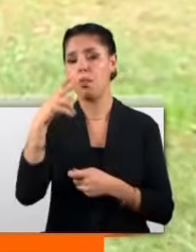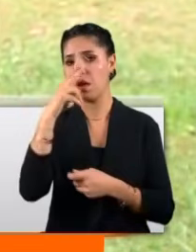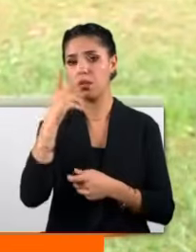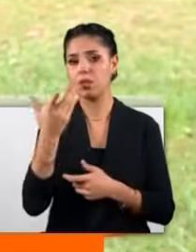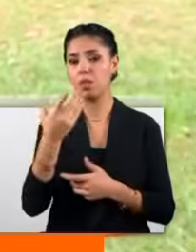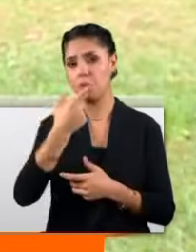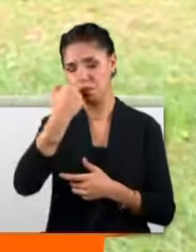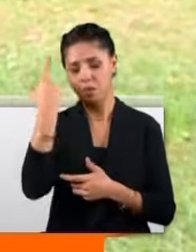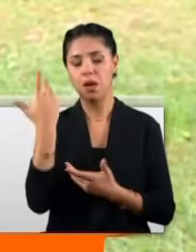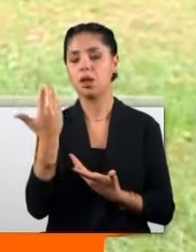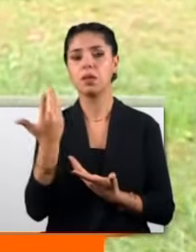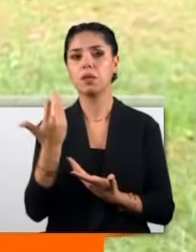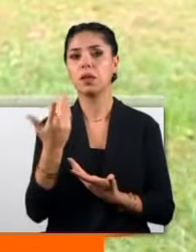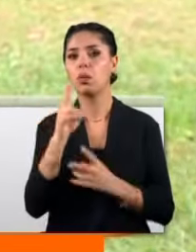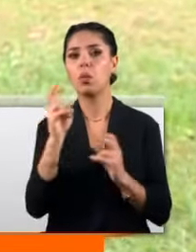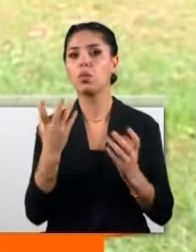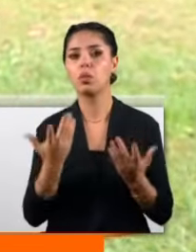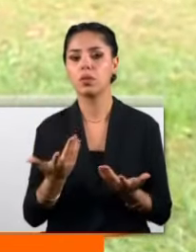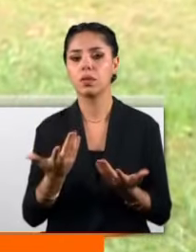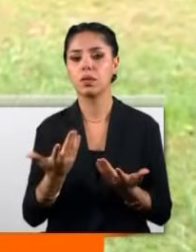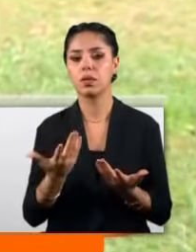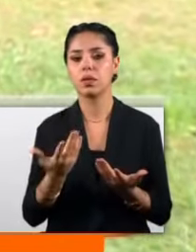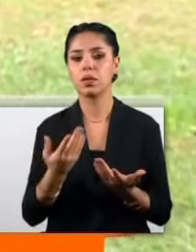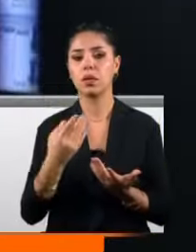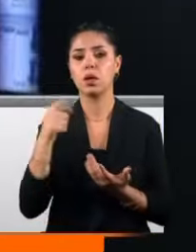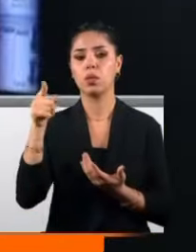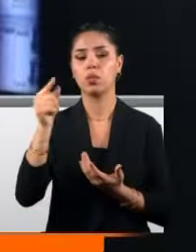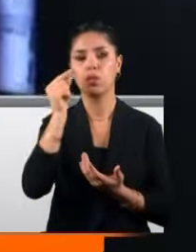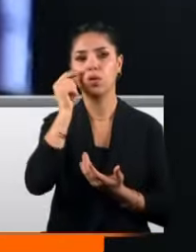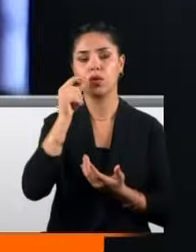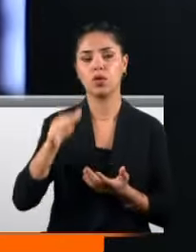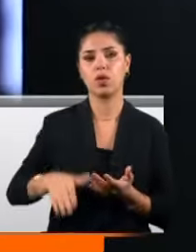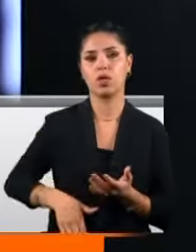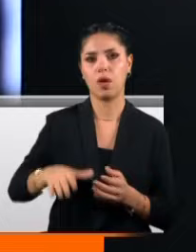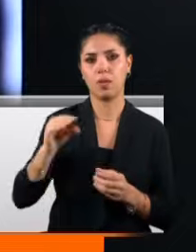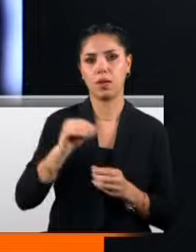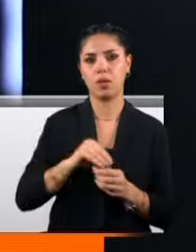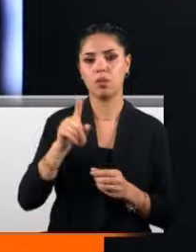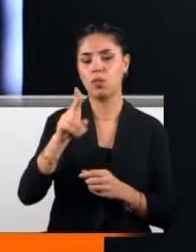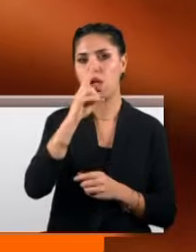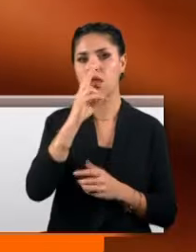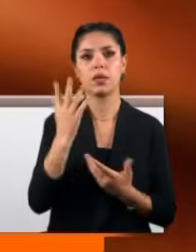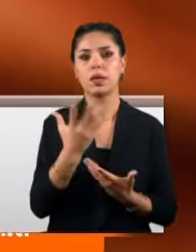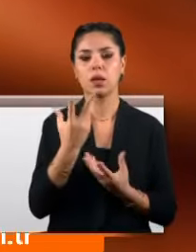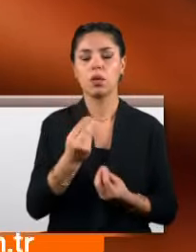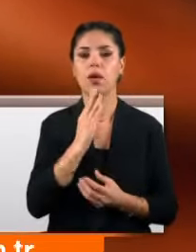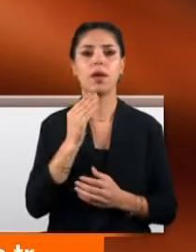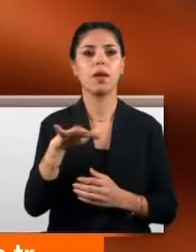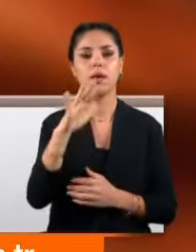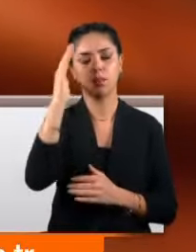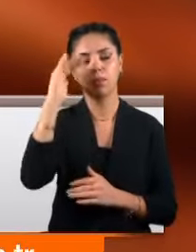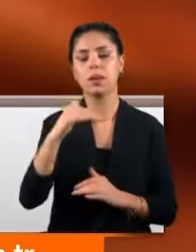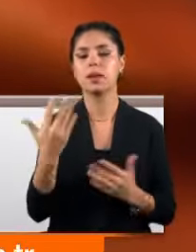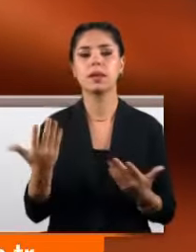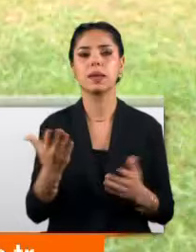maalesef ya da bahis bağımlılığında torbacı cebimizdedir. Peki ama bu bağımlılık neden oluşuyor? Gençler bu bataklığa